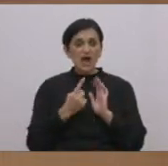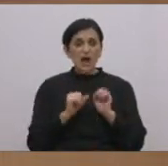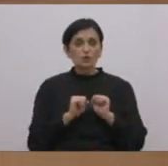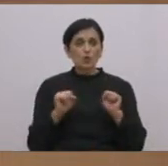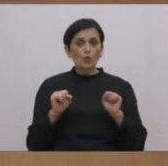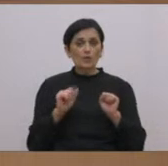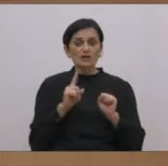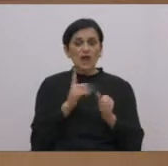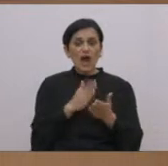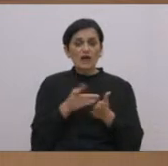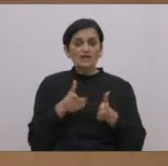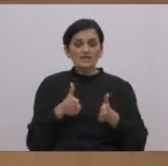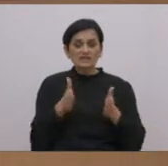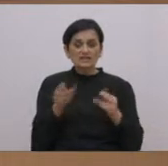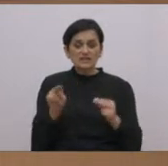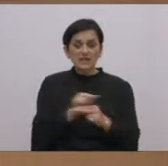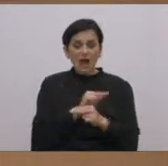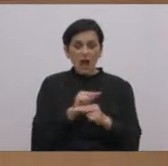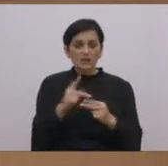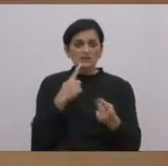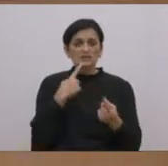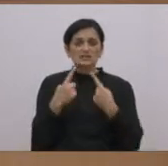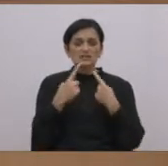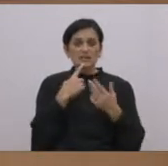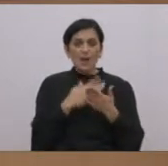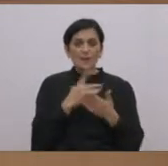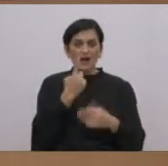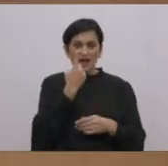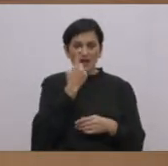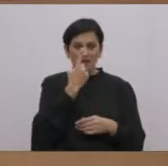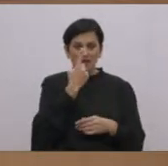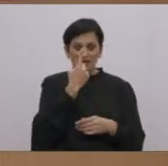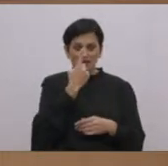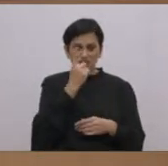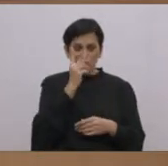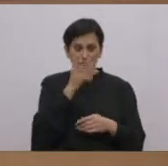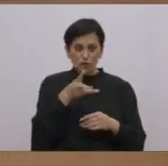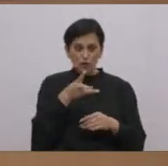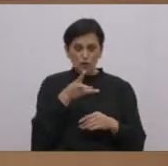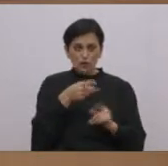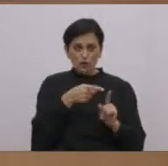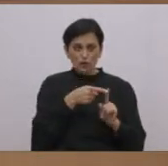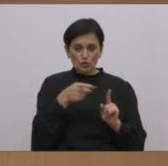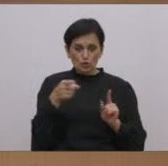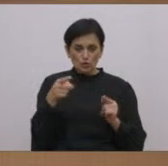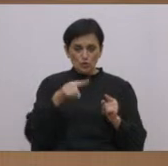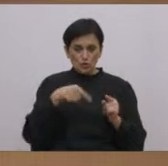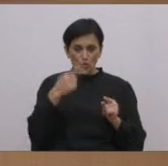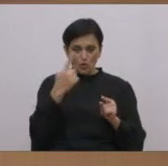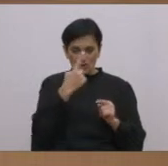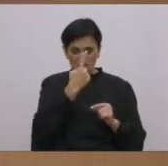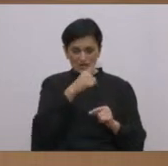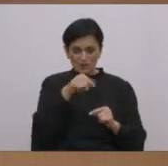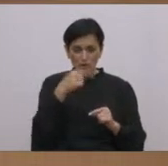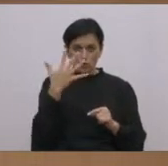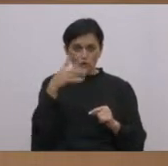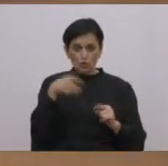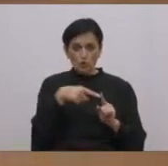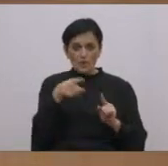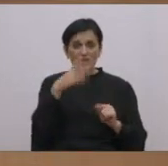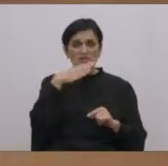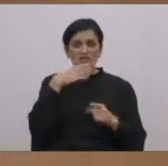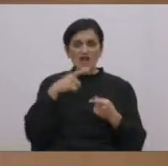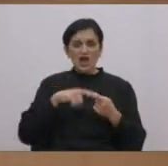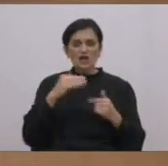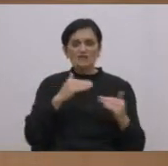გახთა ამ გზის გაკეთება, სულ საუბარი არის კილომეტრ ნახევარს. ეს ერთი კითხვა. ასევე წყალთან დაკავშირებით ქვემო ჭალაში არის